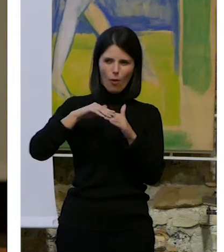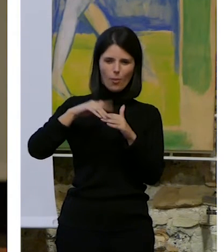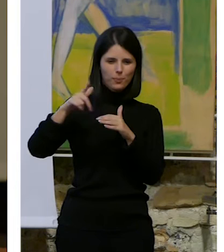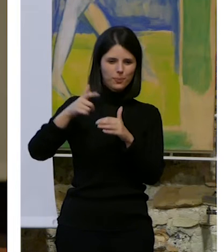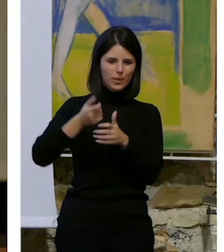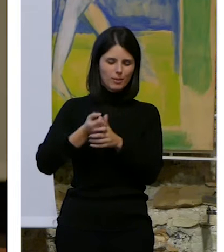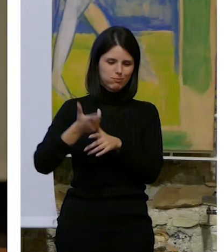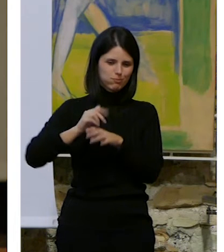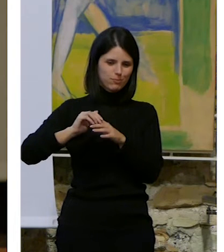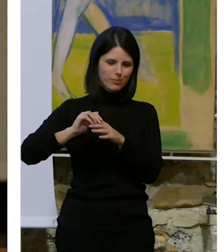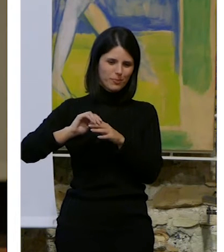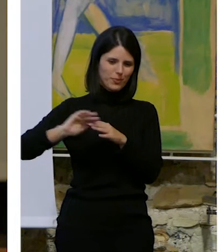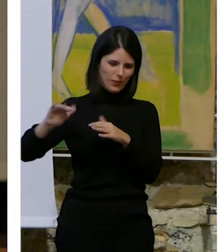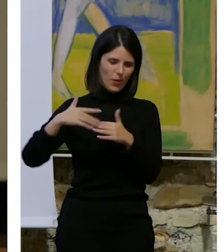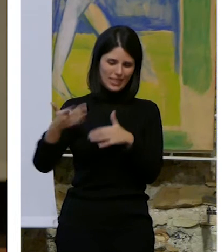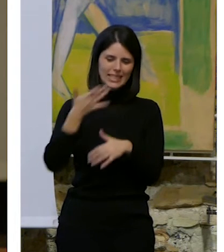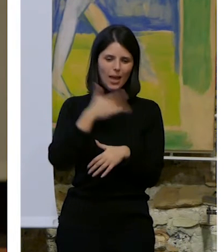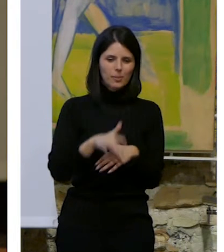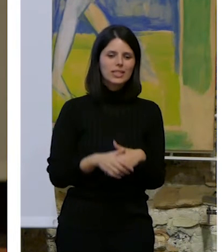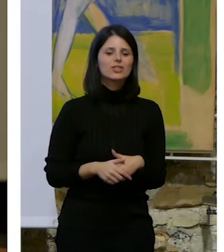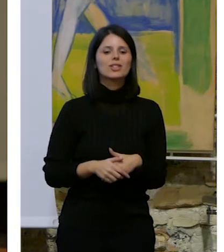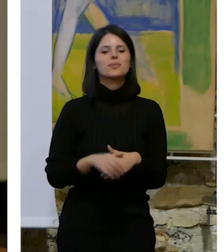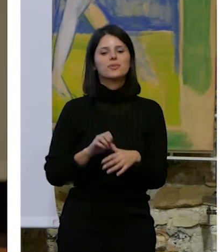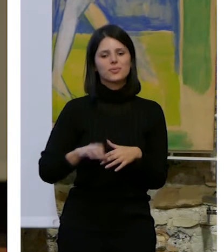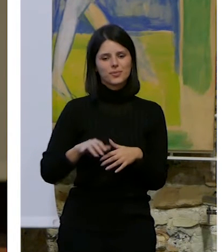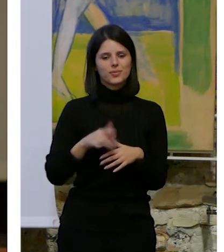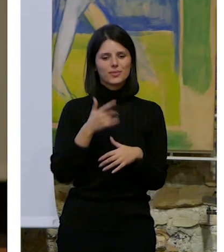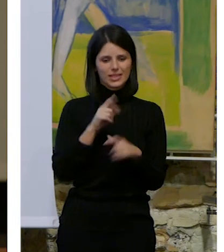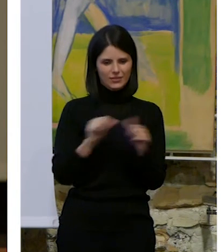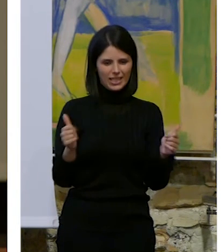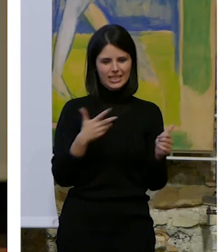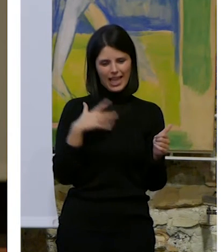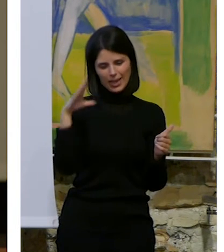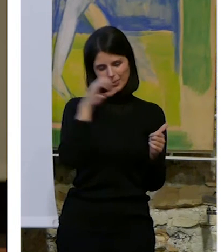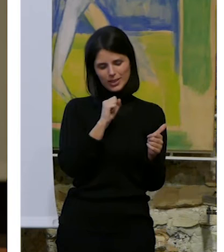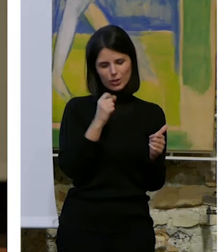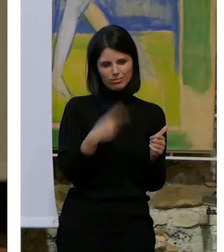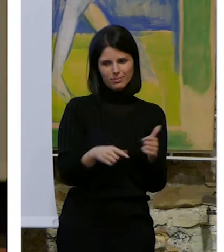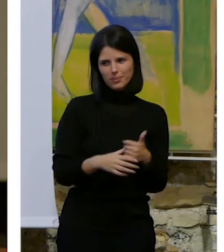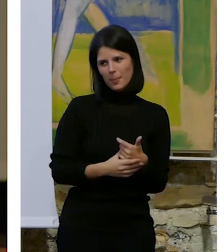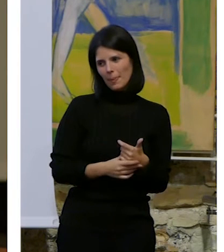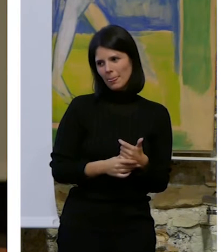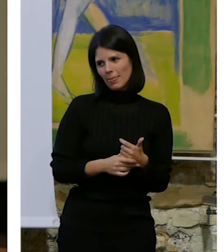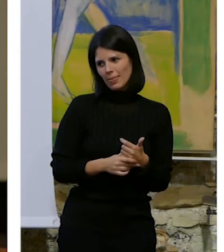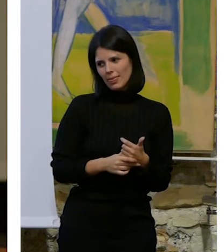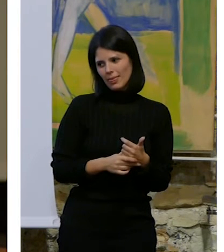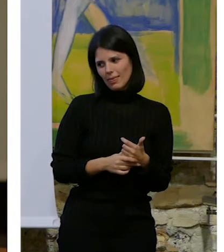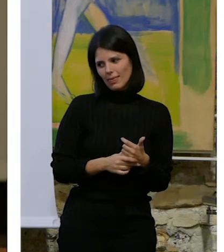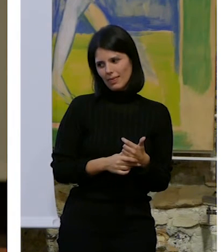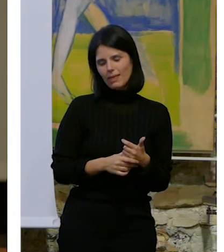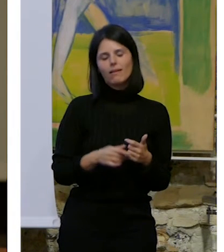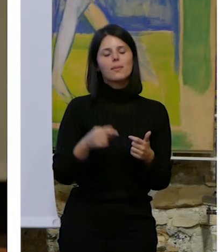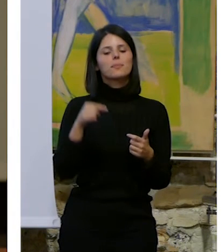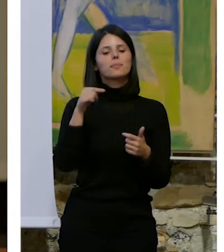una percezione formidabile perché hanno articolato, che cosa hanno articolato? Hanno articolato il linguaggio. Per elaborare